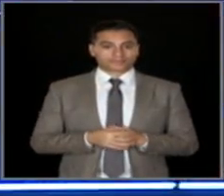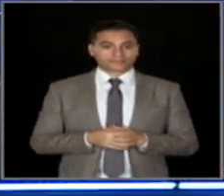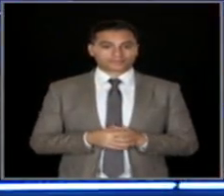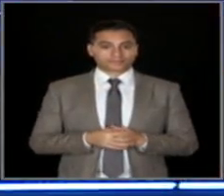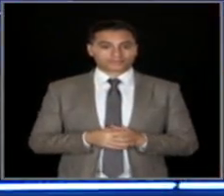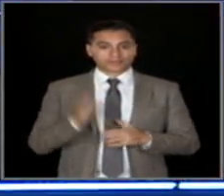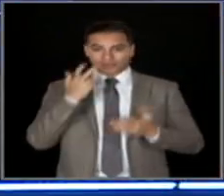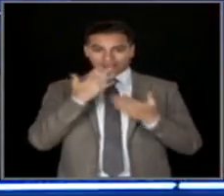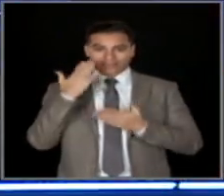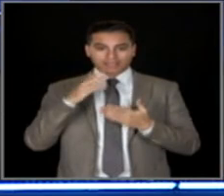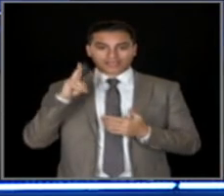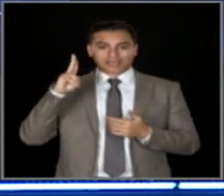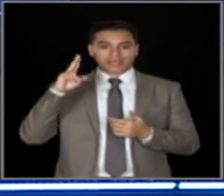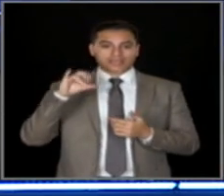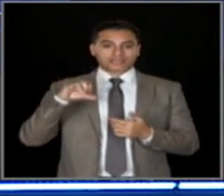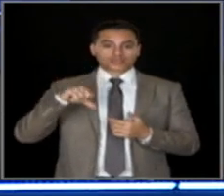تاريخ